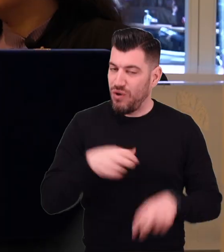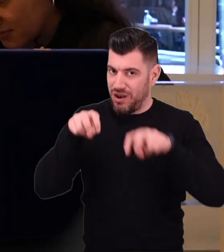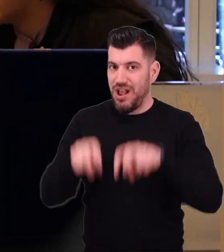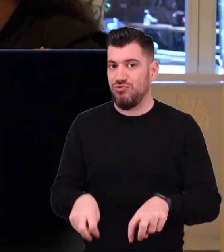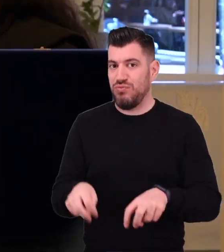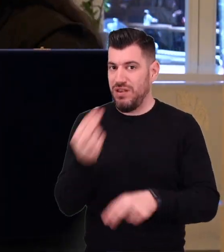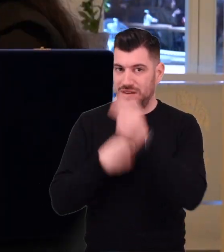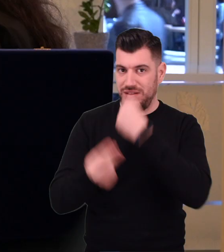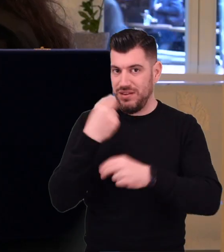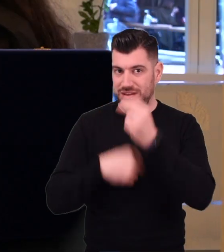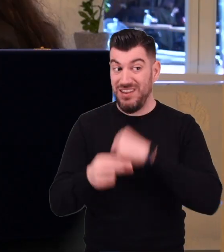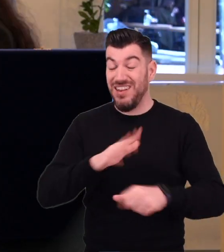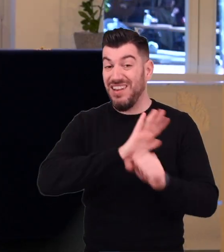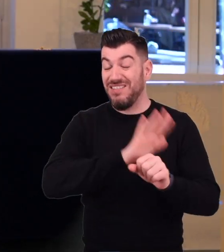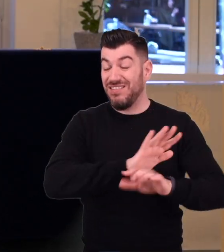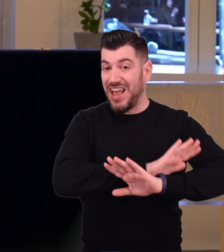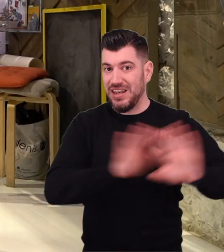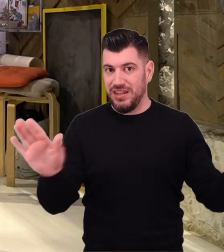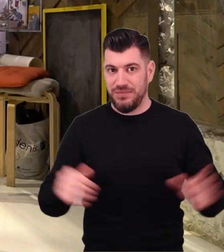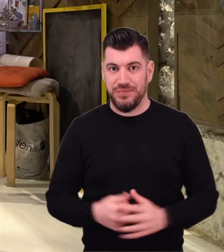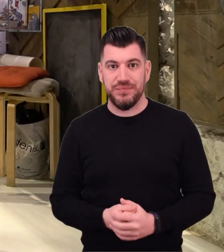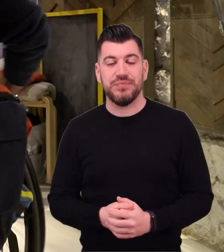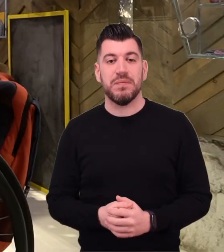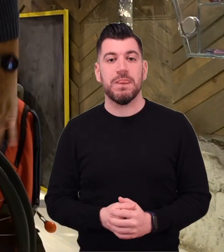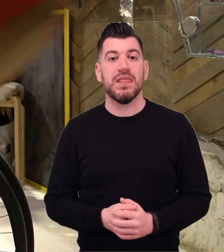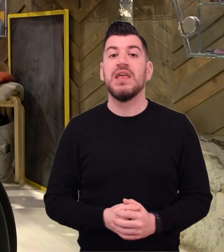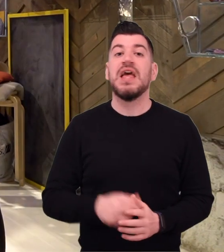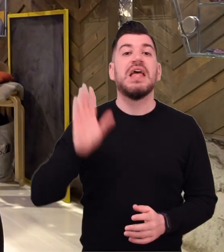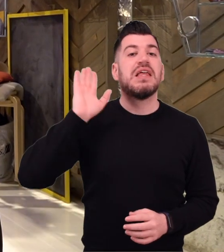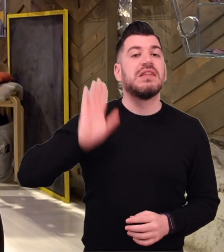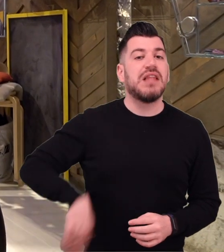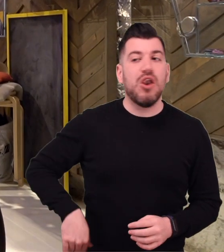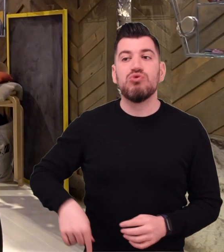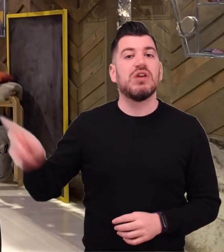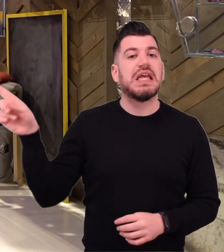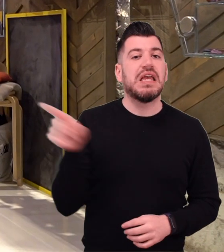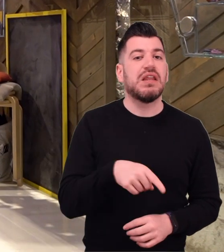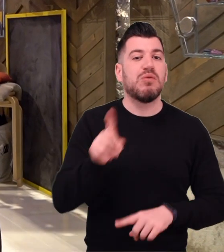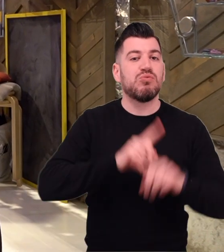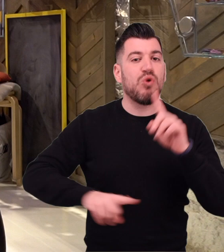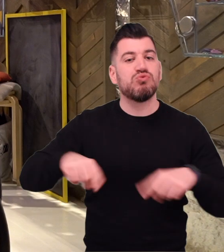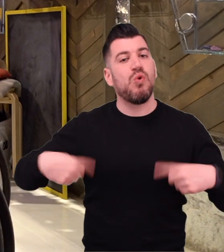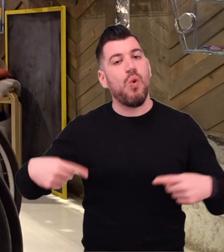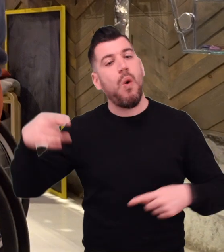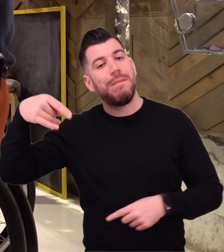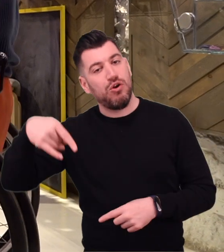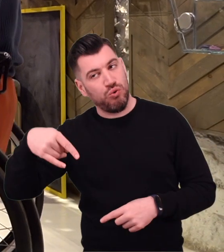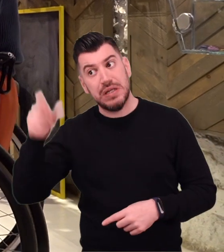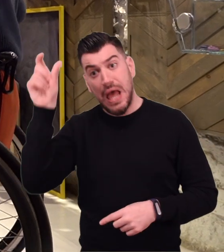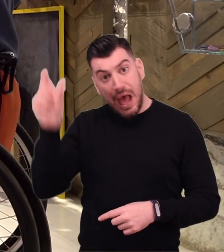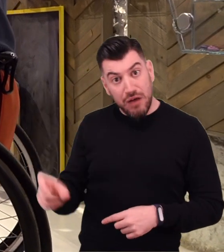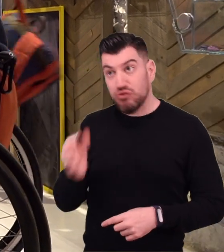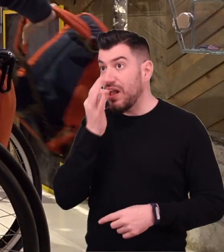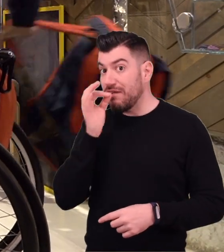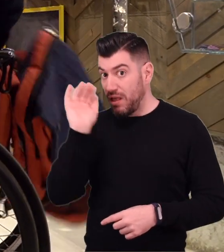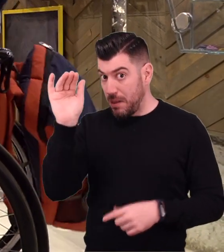τραπέζι. Φτάνει, Βαγγέλη, φτάνει. Τέλος, την παρέα μας συμπλήρωσε ο Παναγιώτης. Πήρε τον καφέ του